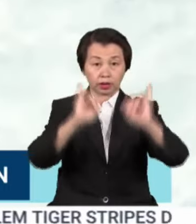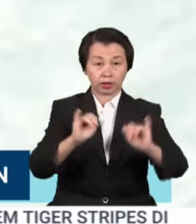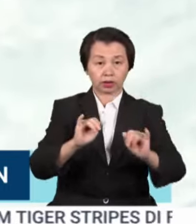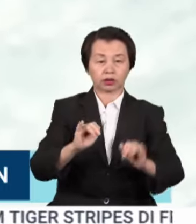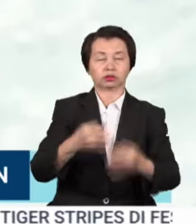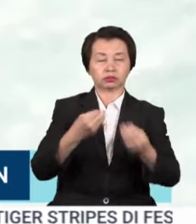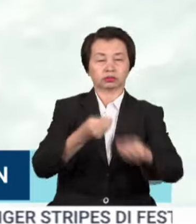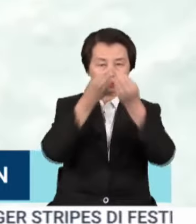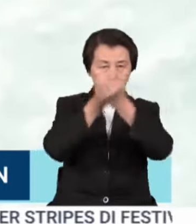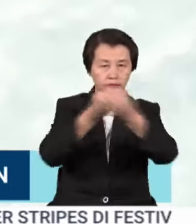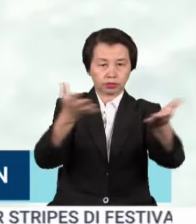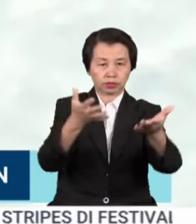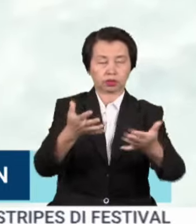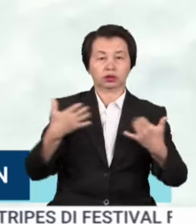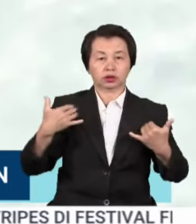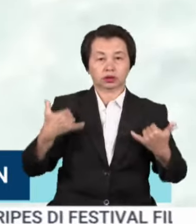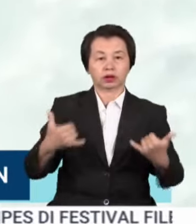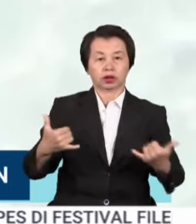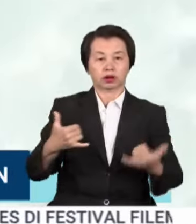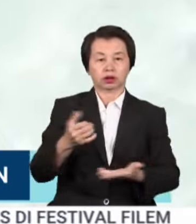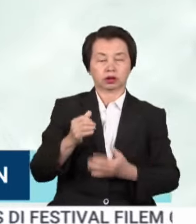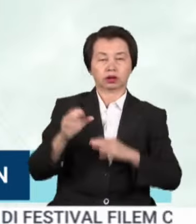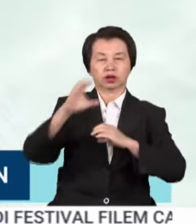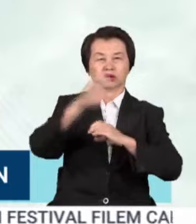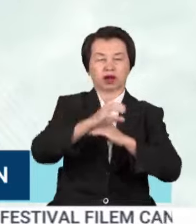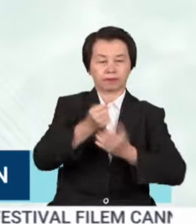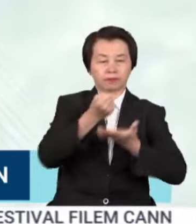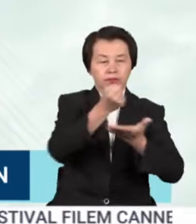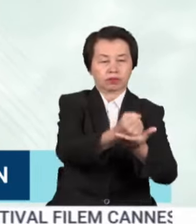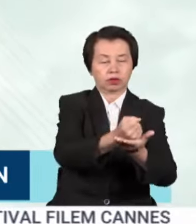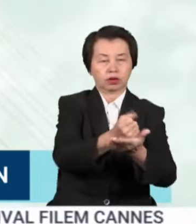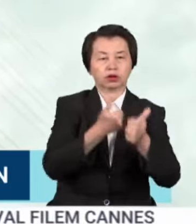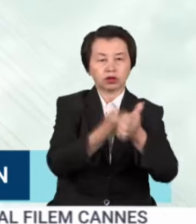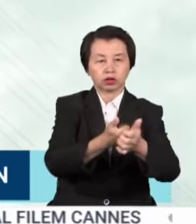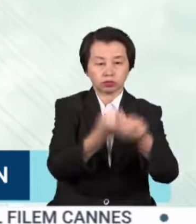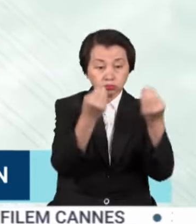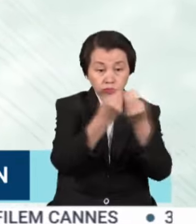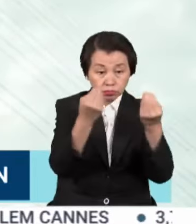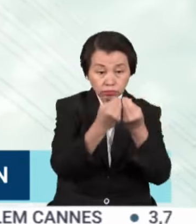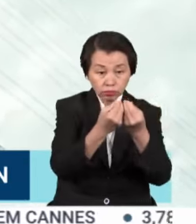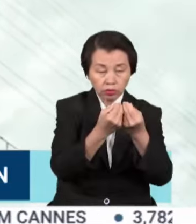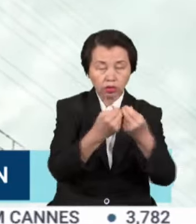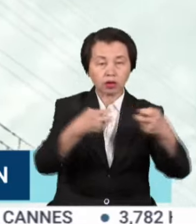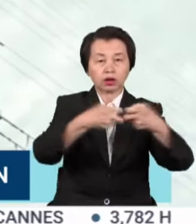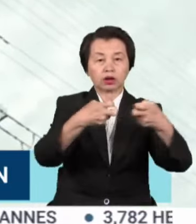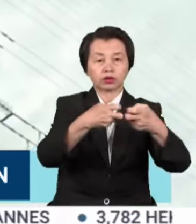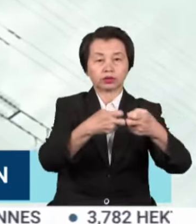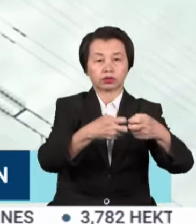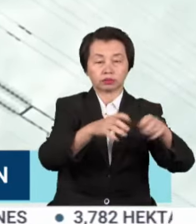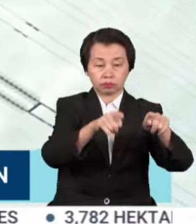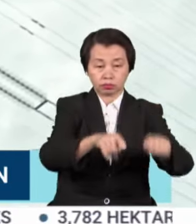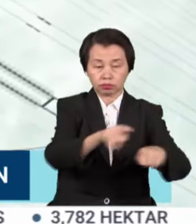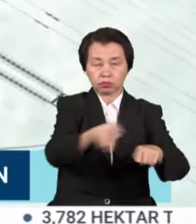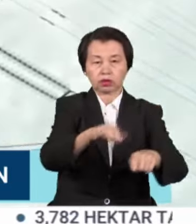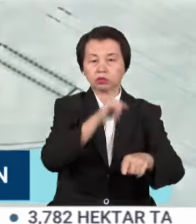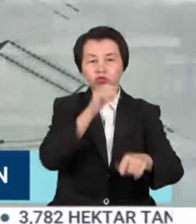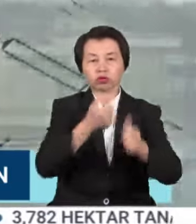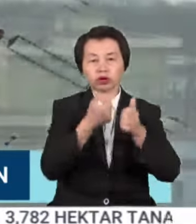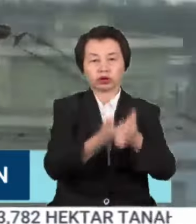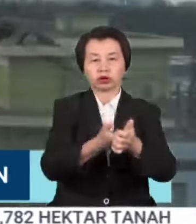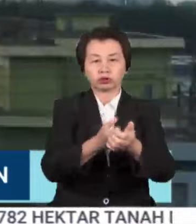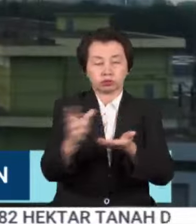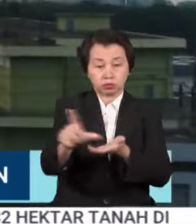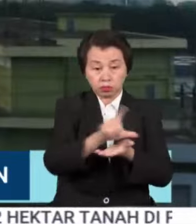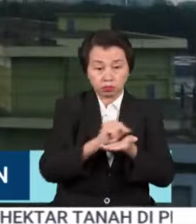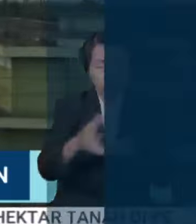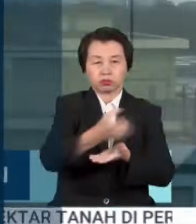Ahmad memberitahu, ketika ini subsidi diberikan berdasarkan kategori jumlah unit elektrik pengguna dan bukan berasaskan